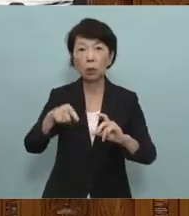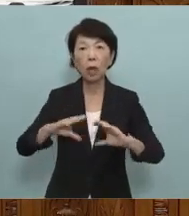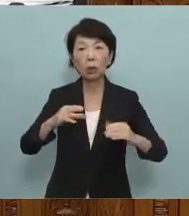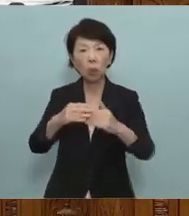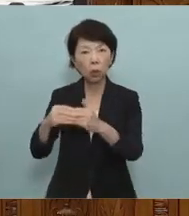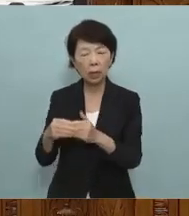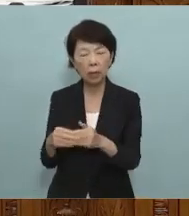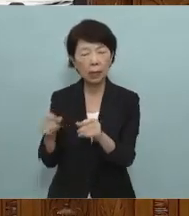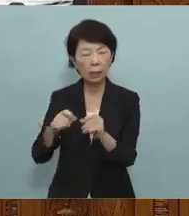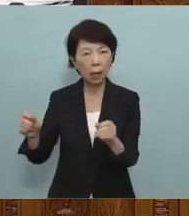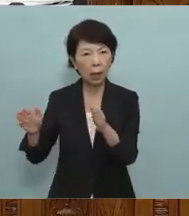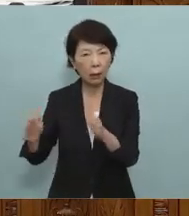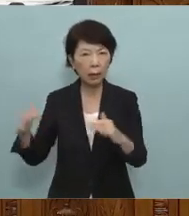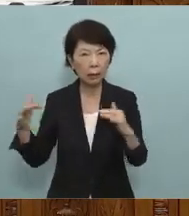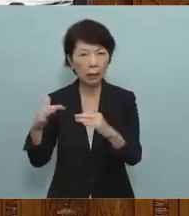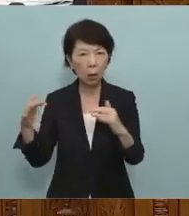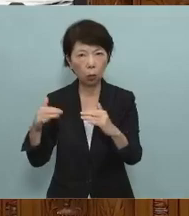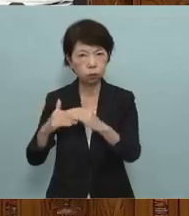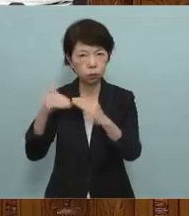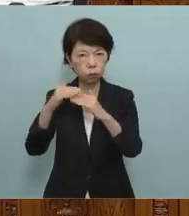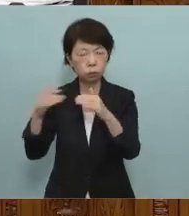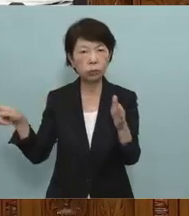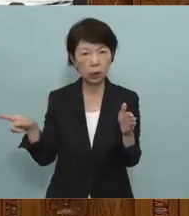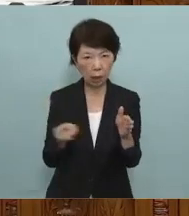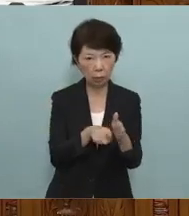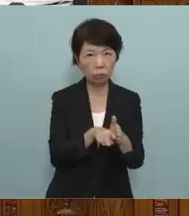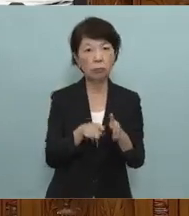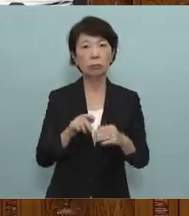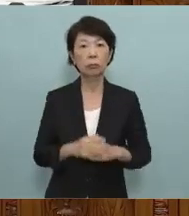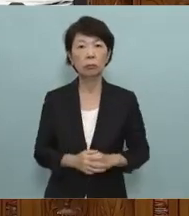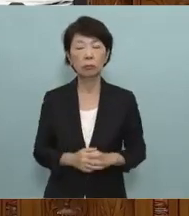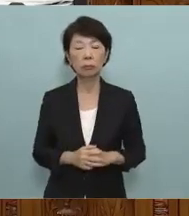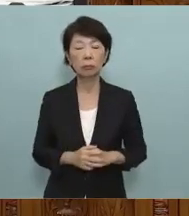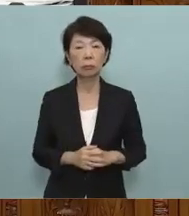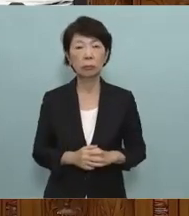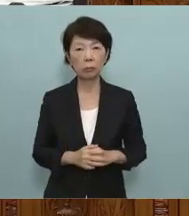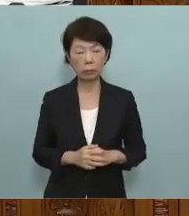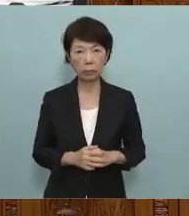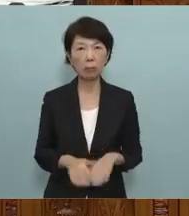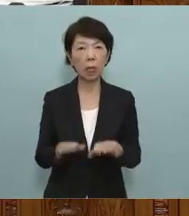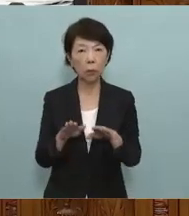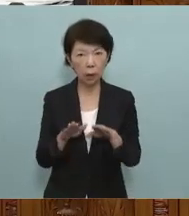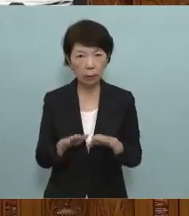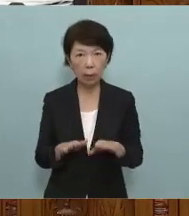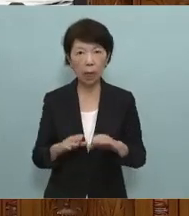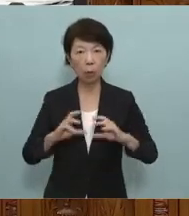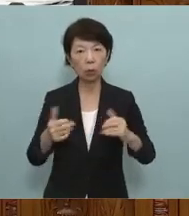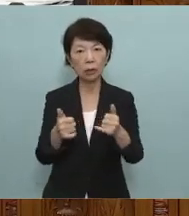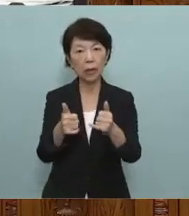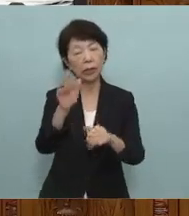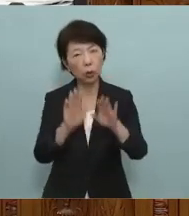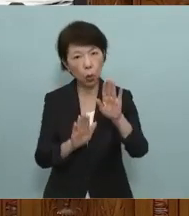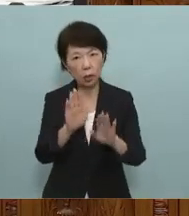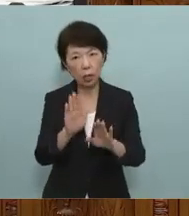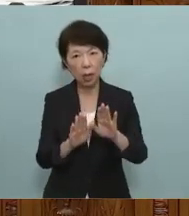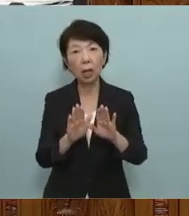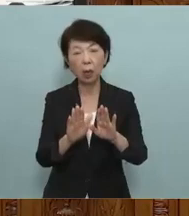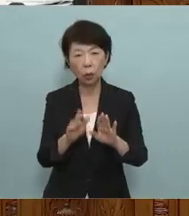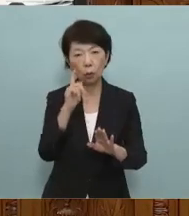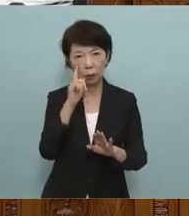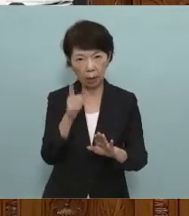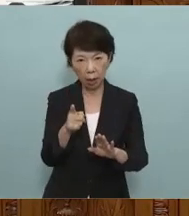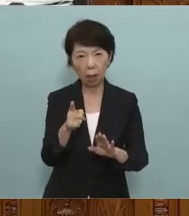長年にわたり議論が積み重ねられてきていますが、現下の国際情勢に鑑み